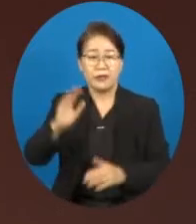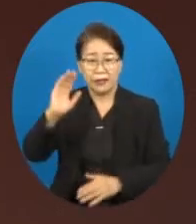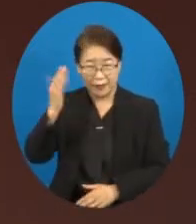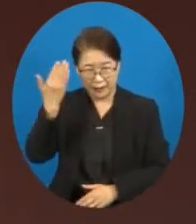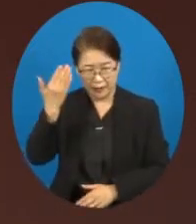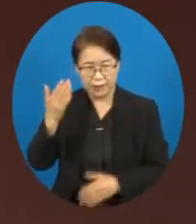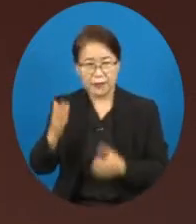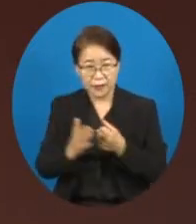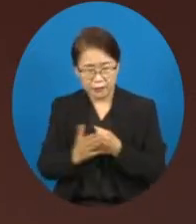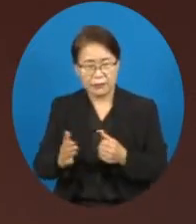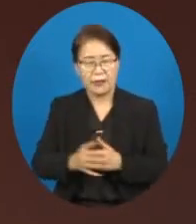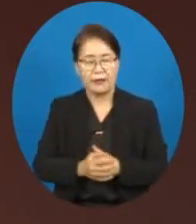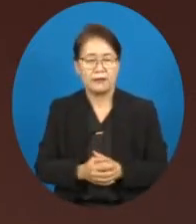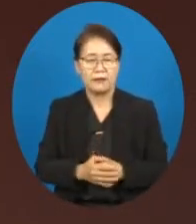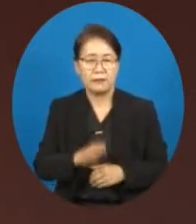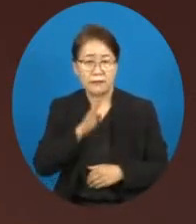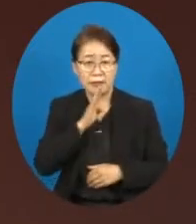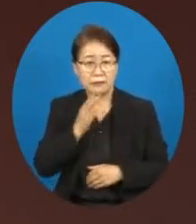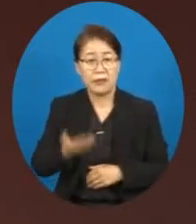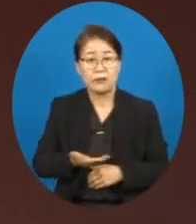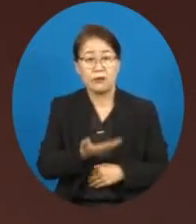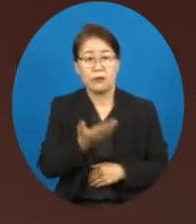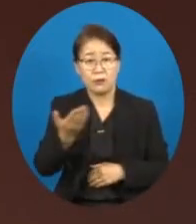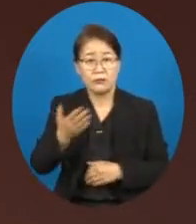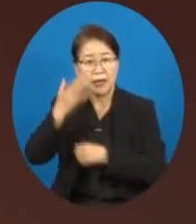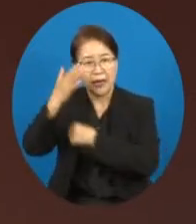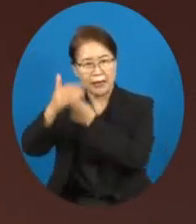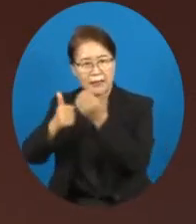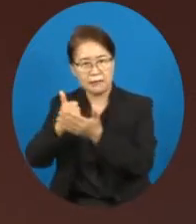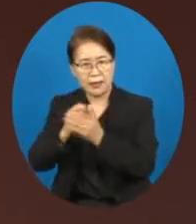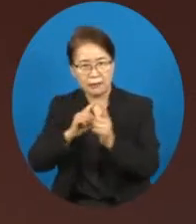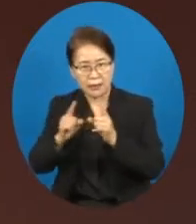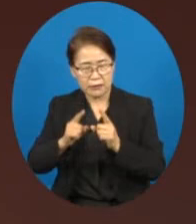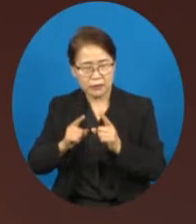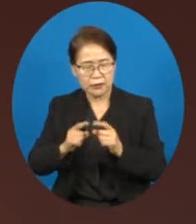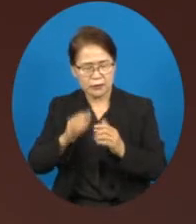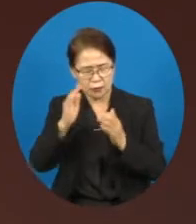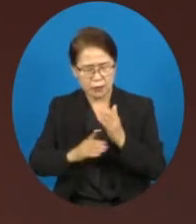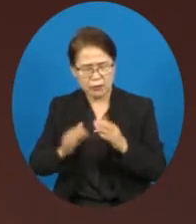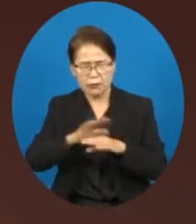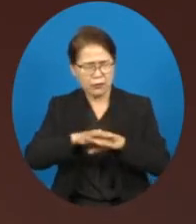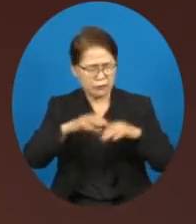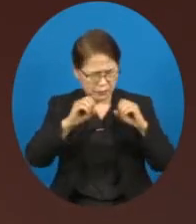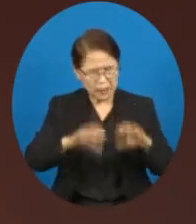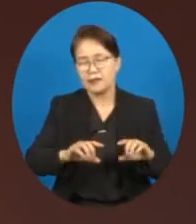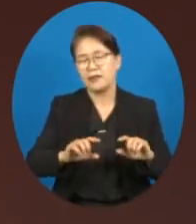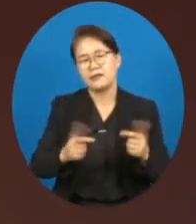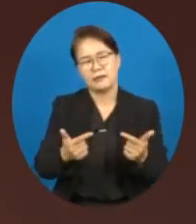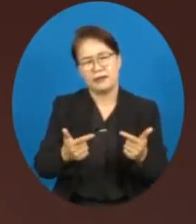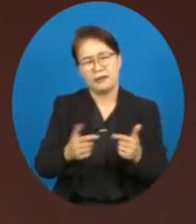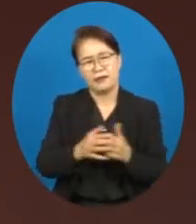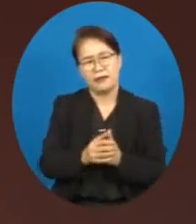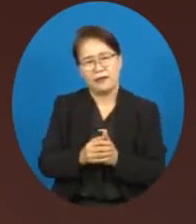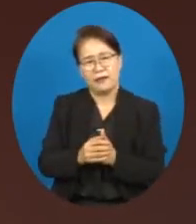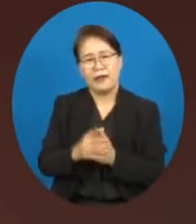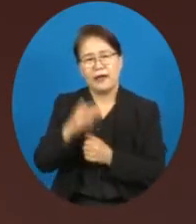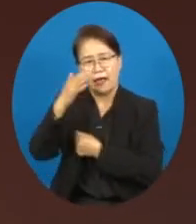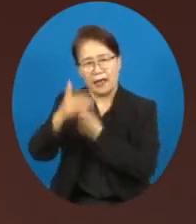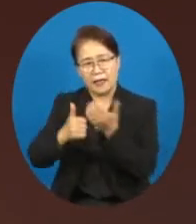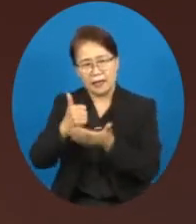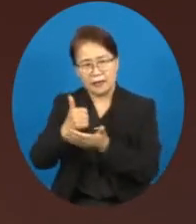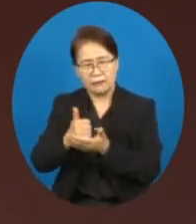때문입니다. 그렇습니다. 여러분, 하나님의 말씀은 결코 헛되지 않습니다. 하나님의